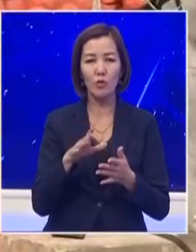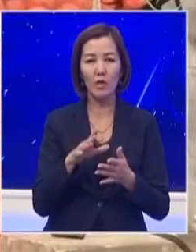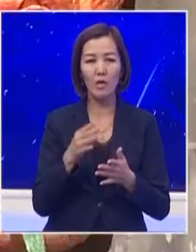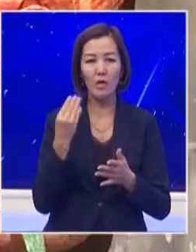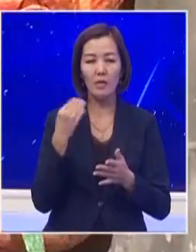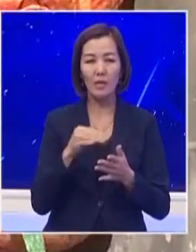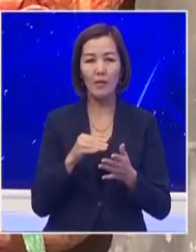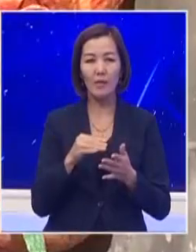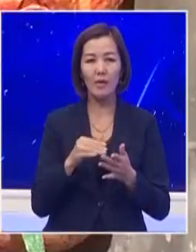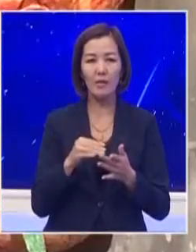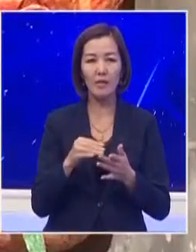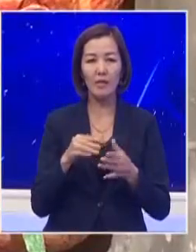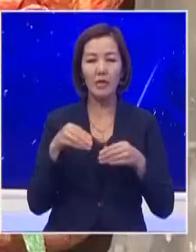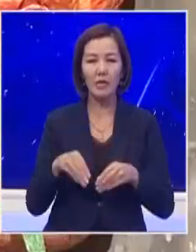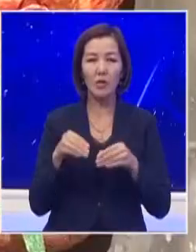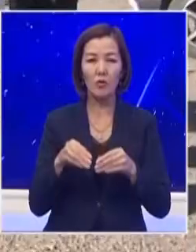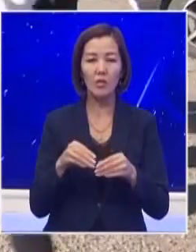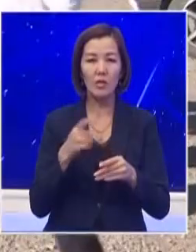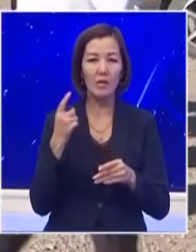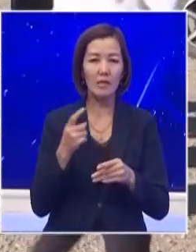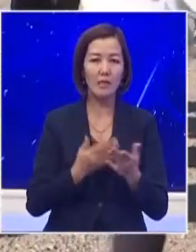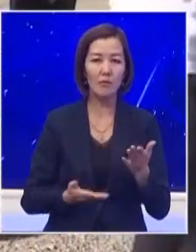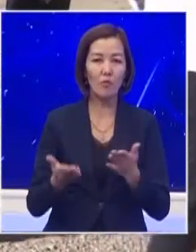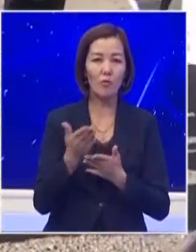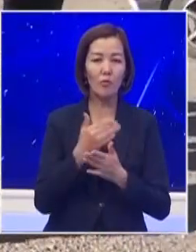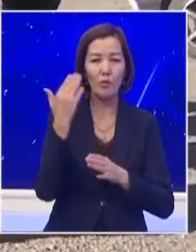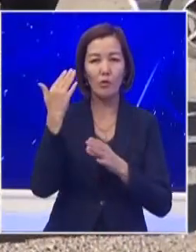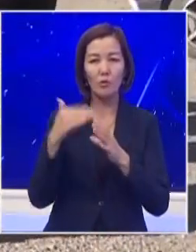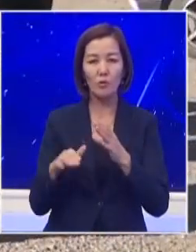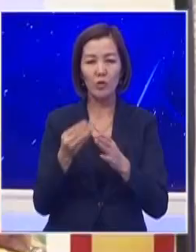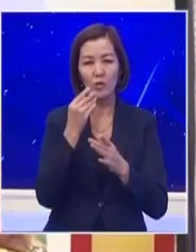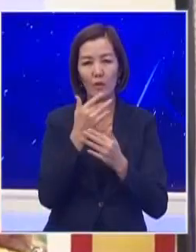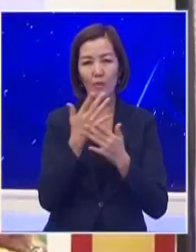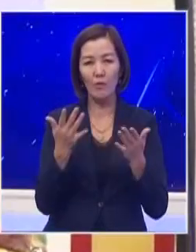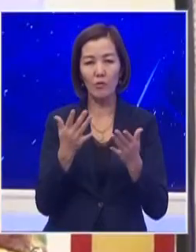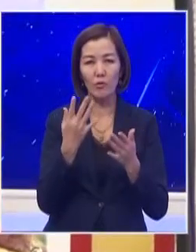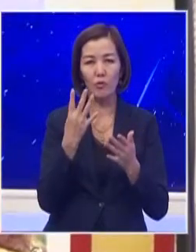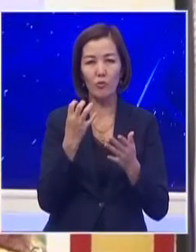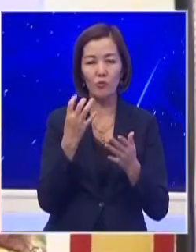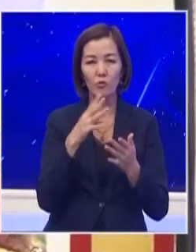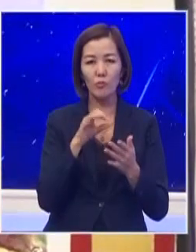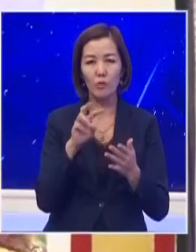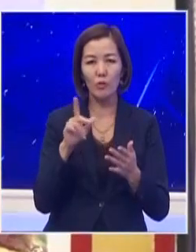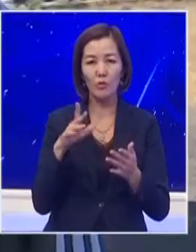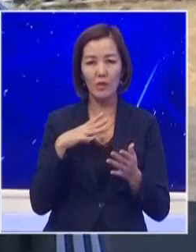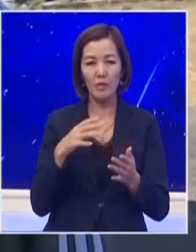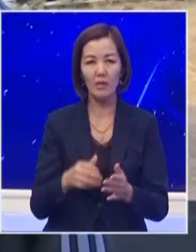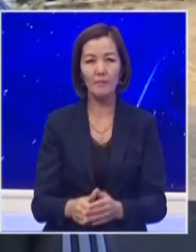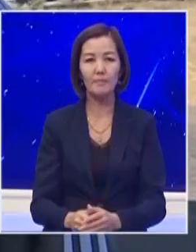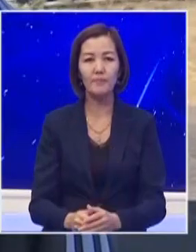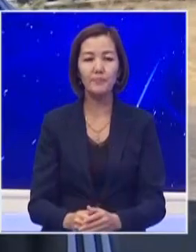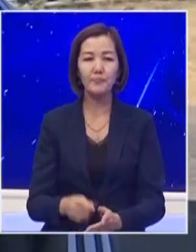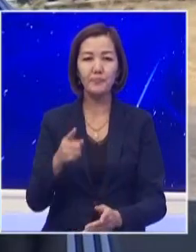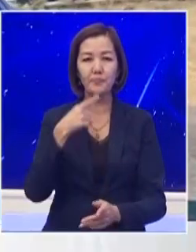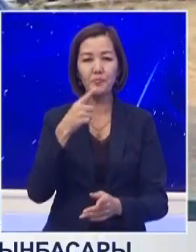да балғын ауыл шаруашылығы өнімі жіберілді. Ал жөнелтілген азық-түліктің жалпы құны 400 миллион теңгеден асады. Айту